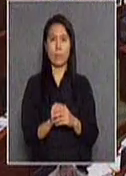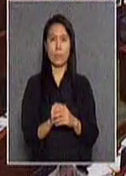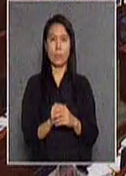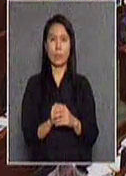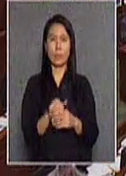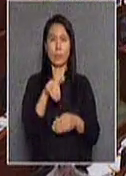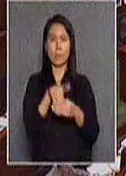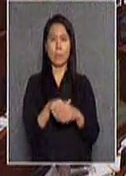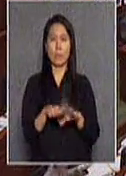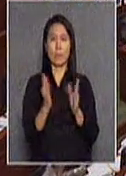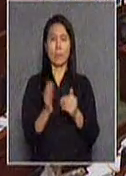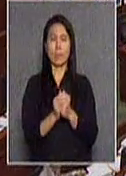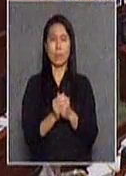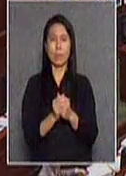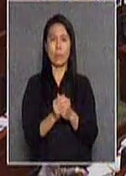開始表決。